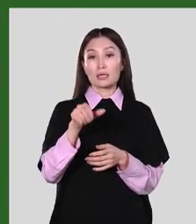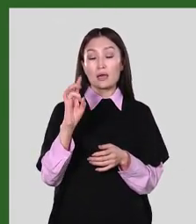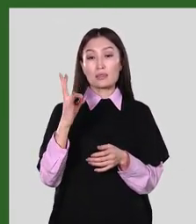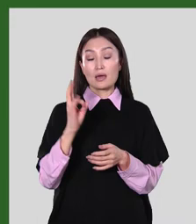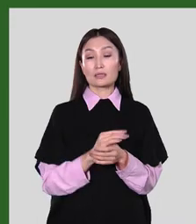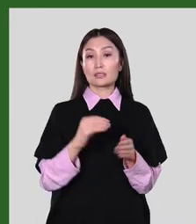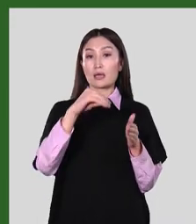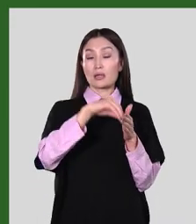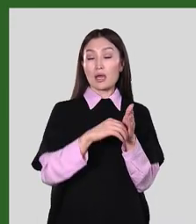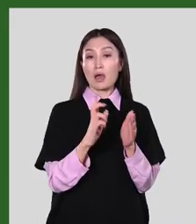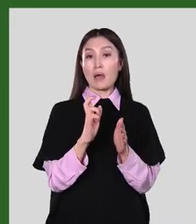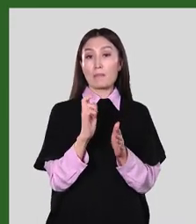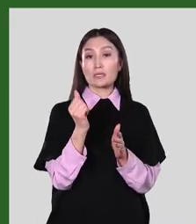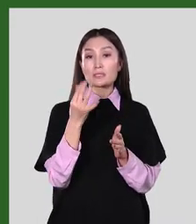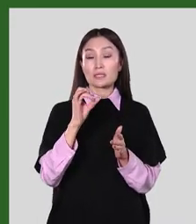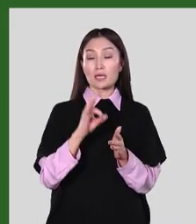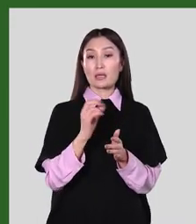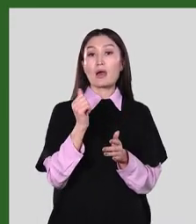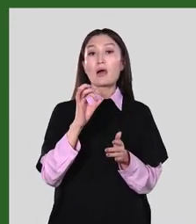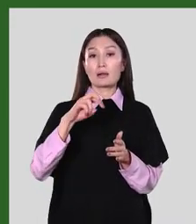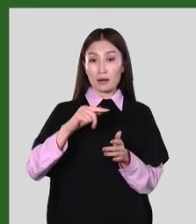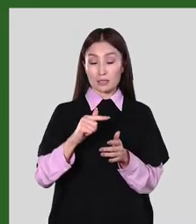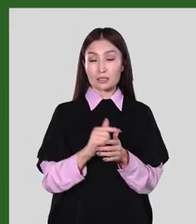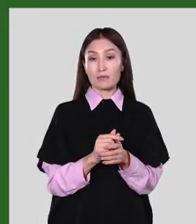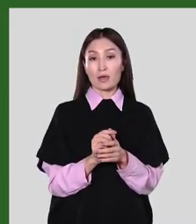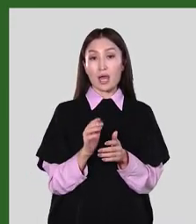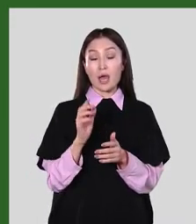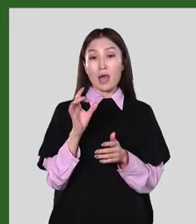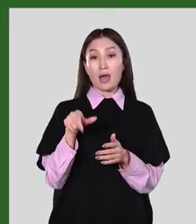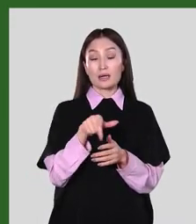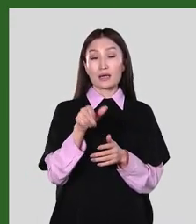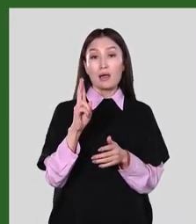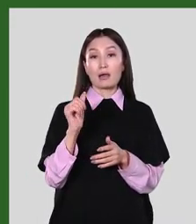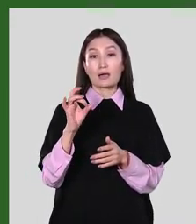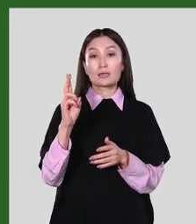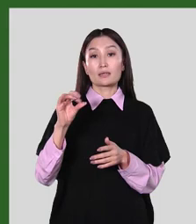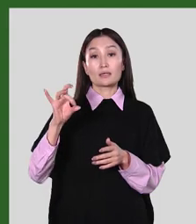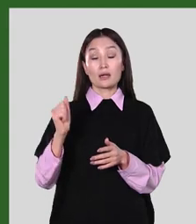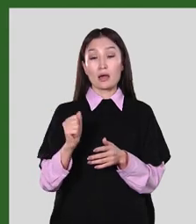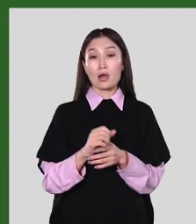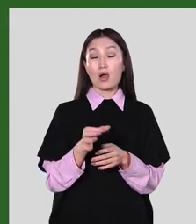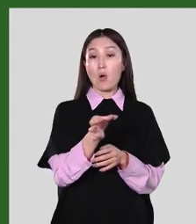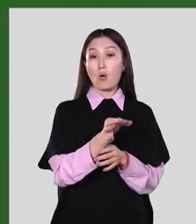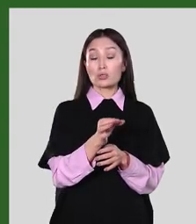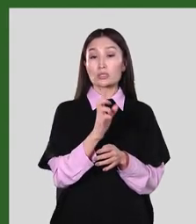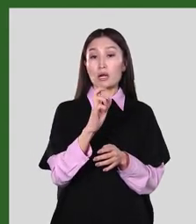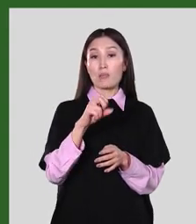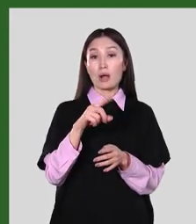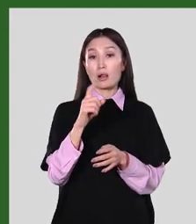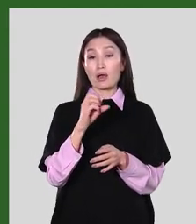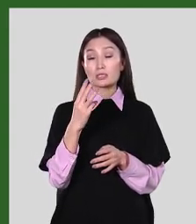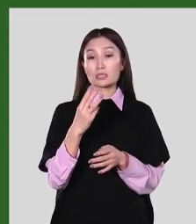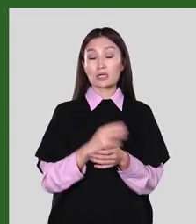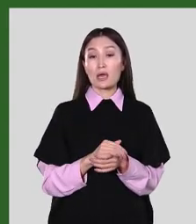принадлежит бассейну аральского моря река картера озеро балхаш